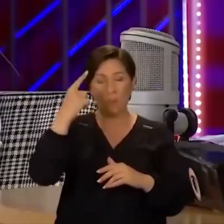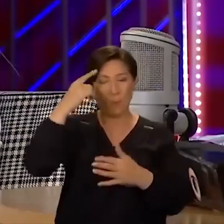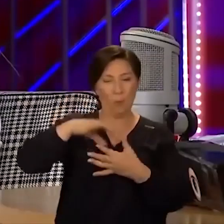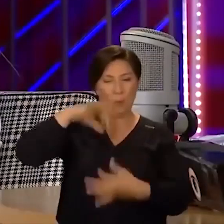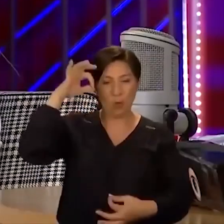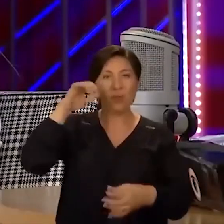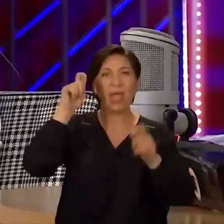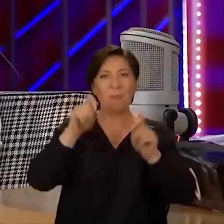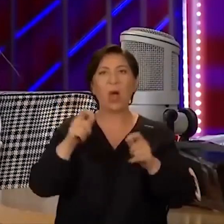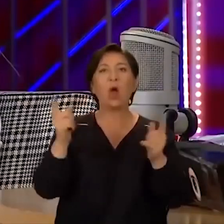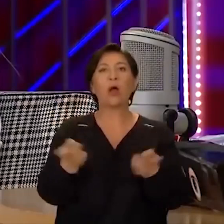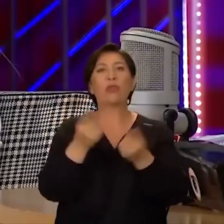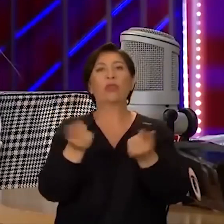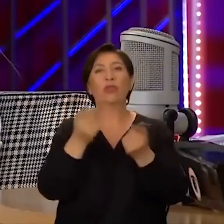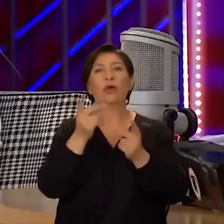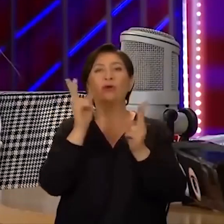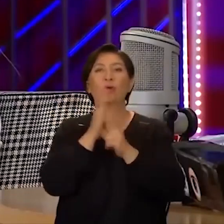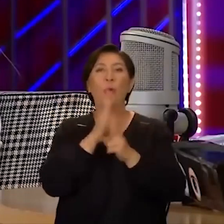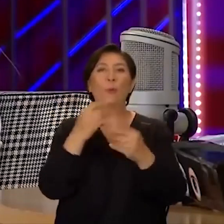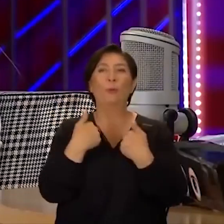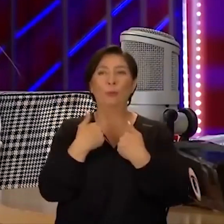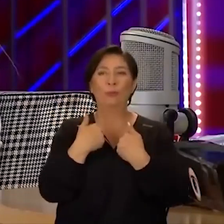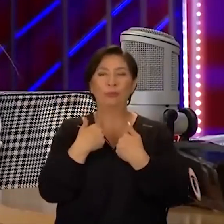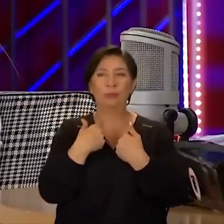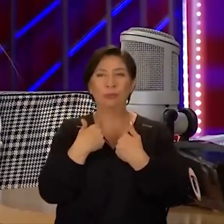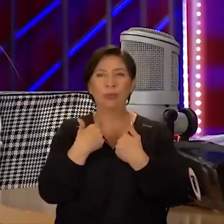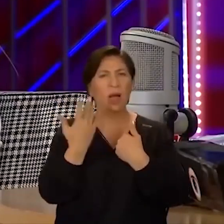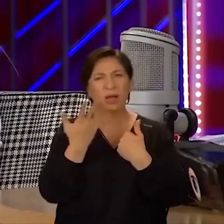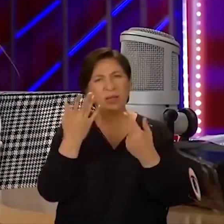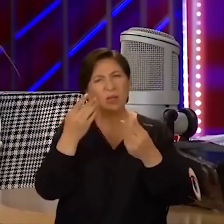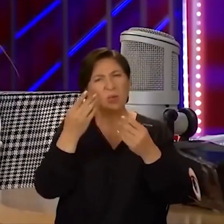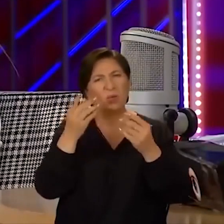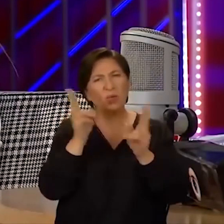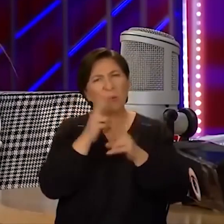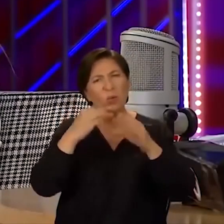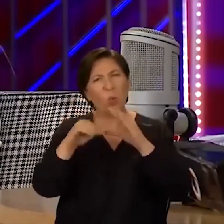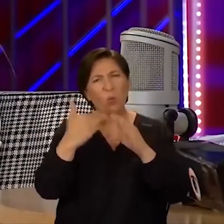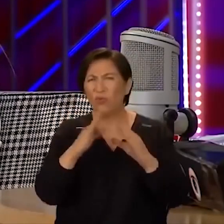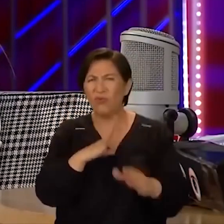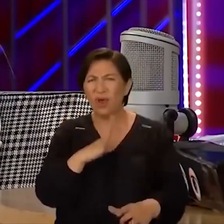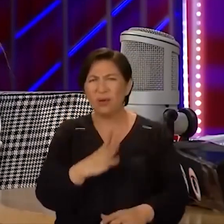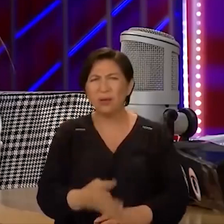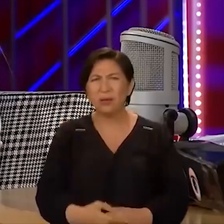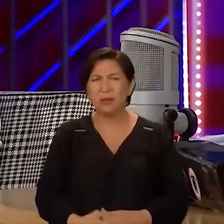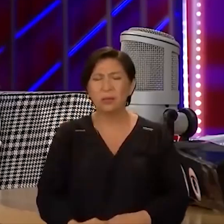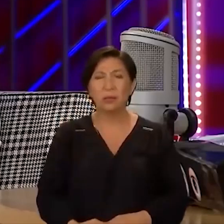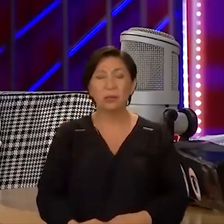boyunla ilgili yapılan komik yorumlara da gülüyorum hangi komik yorum yapılıyor